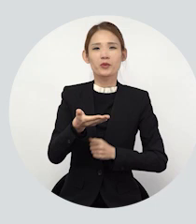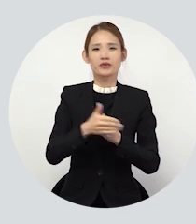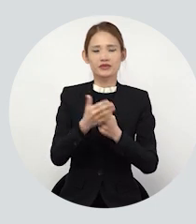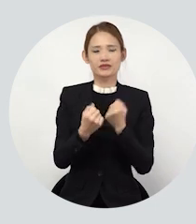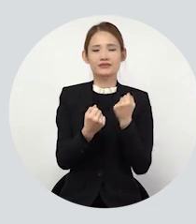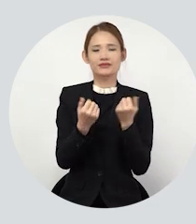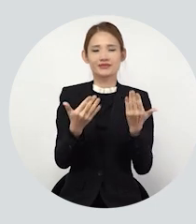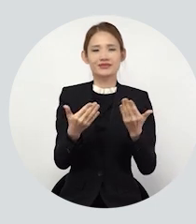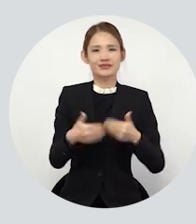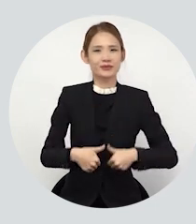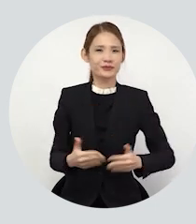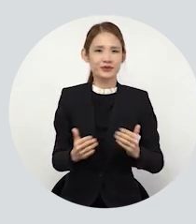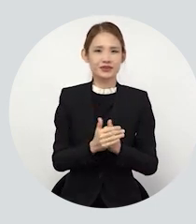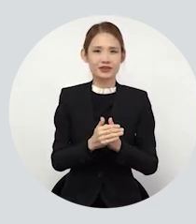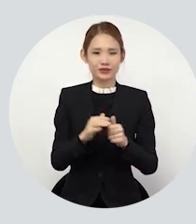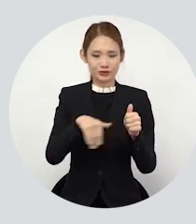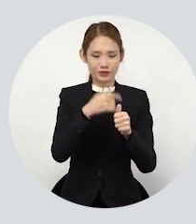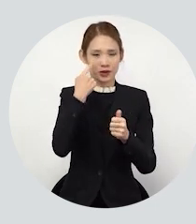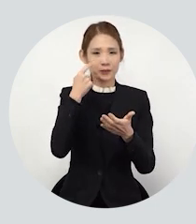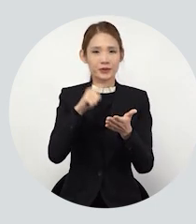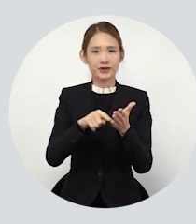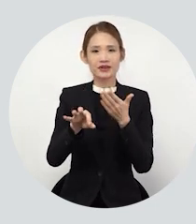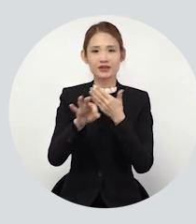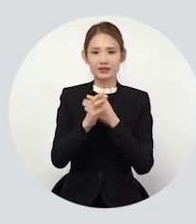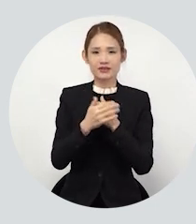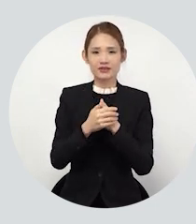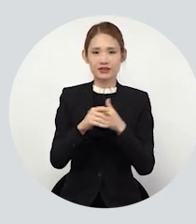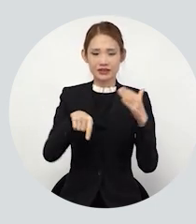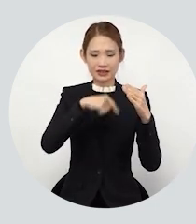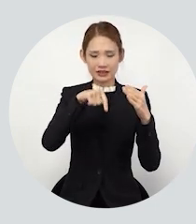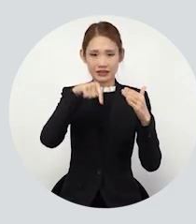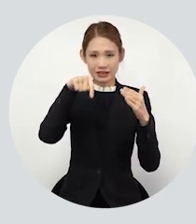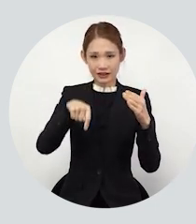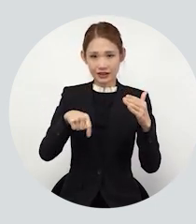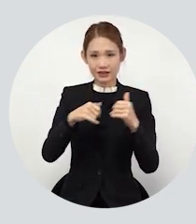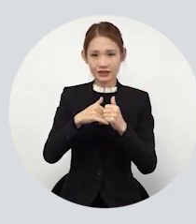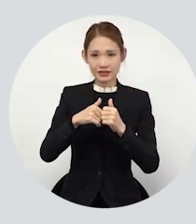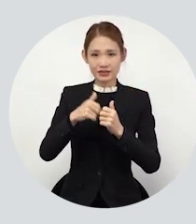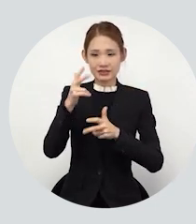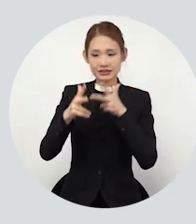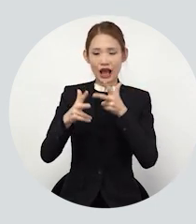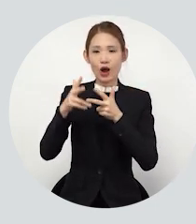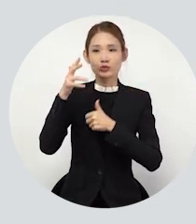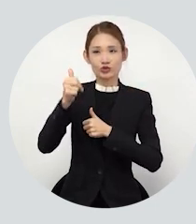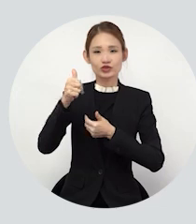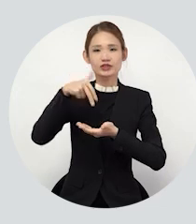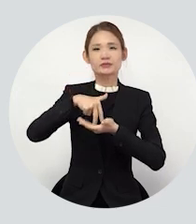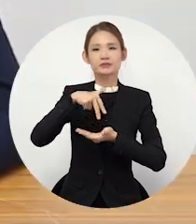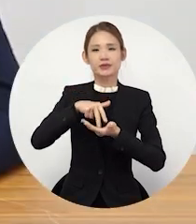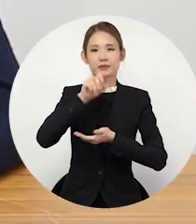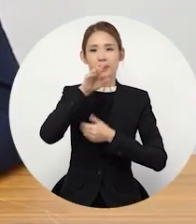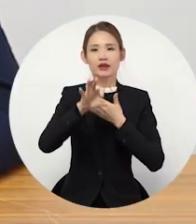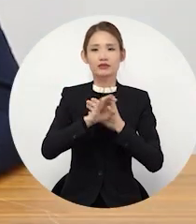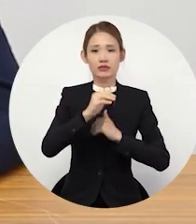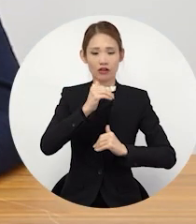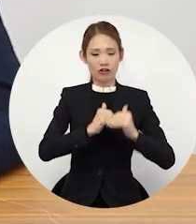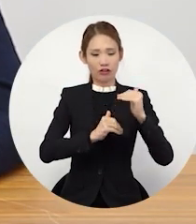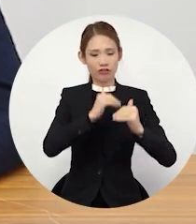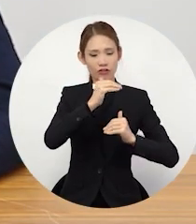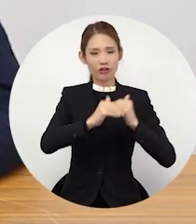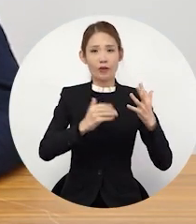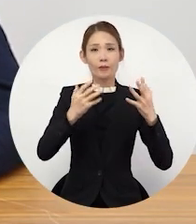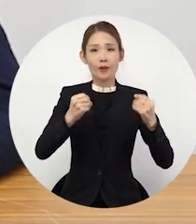말씀이 없는데 네. 이런 경우를 주변에서 발견을 제가 하면은 이 3번 보기 안에 있는 이 사업주 입장에서 한번 얘기를 해볼게요. 아니